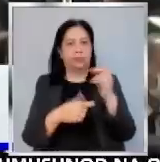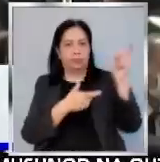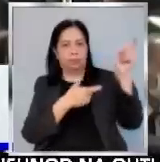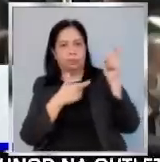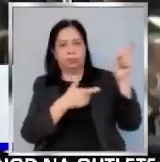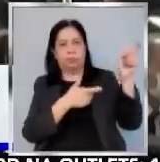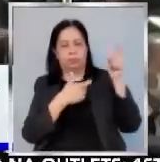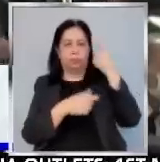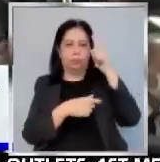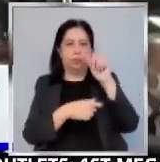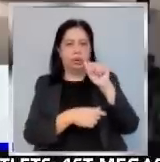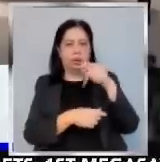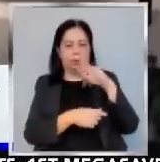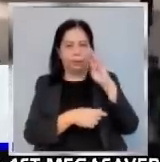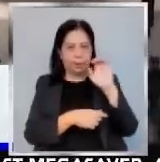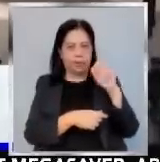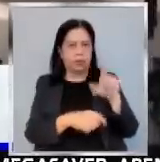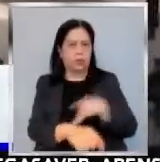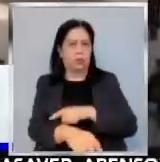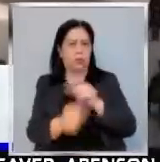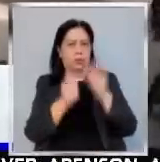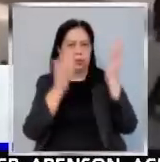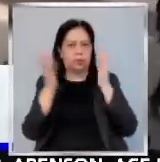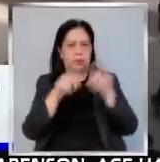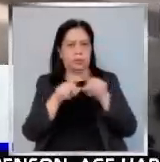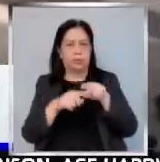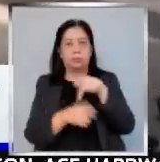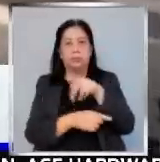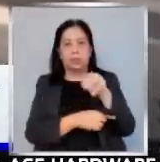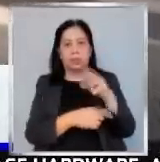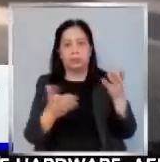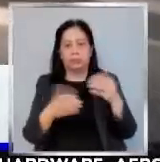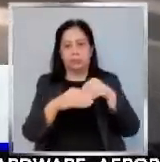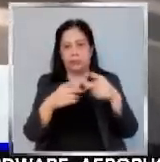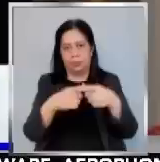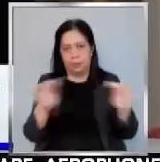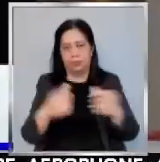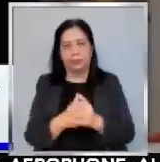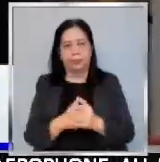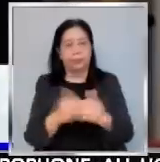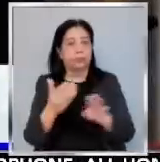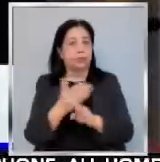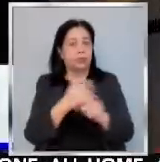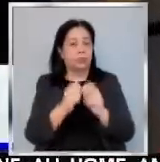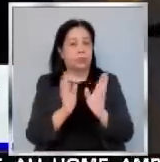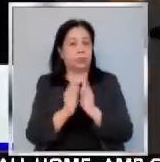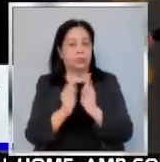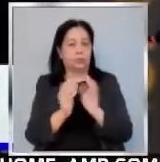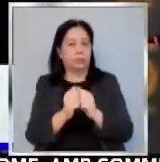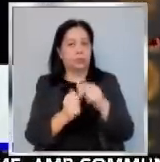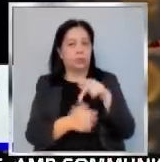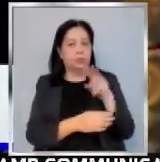Abe na pinakamatagal na nanilbihan bilang Prime Minister sa Japan. At bago nito, nakapulong ni Duterte si Prime